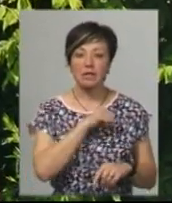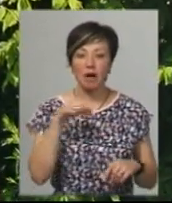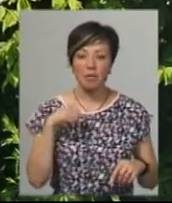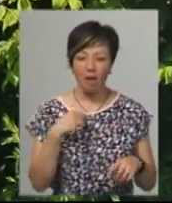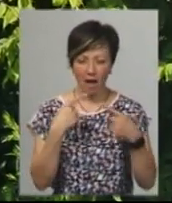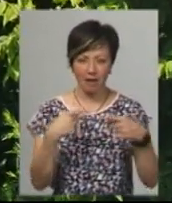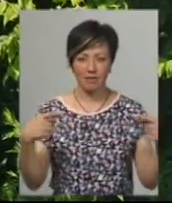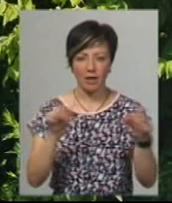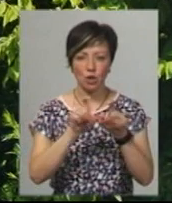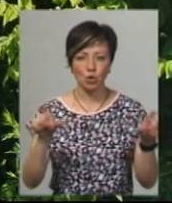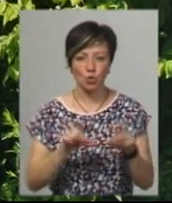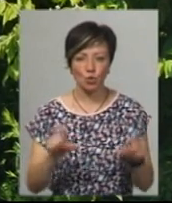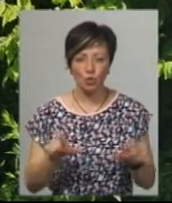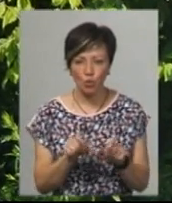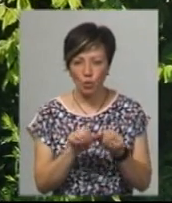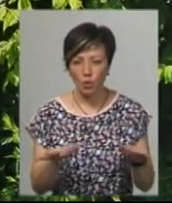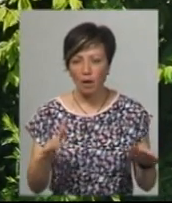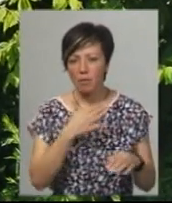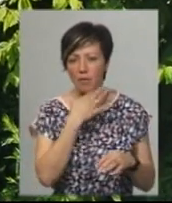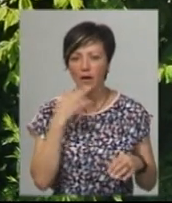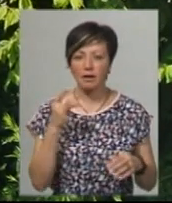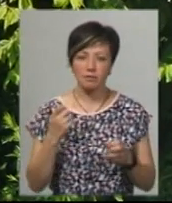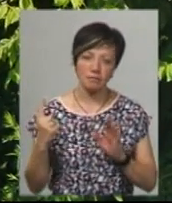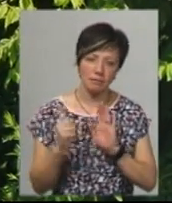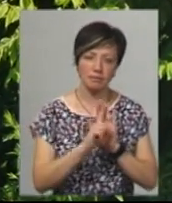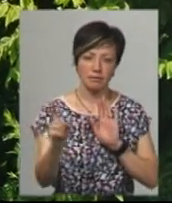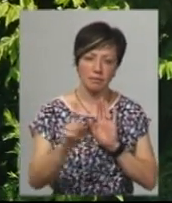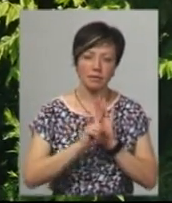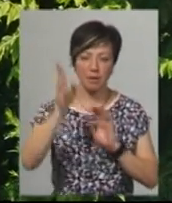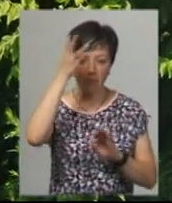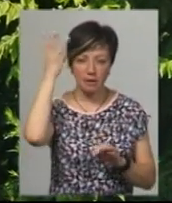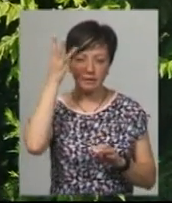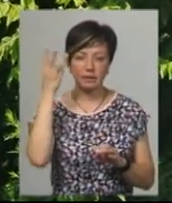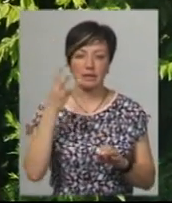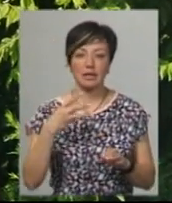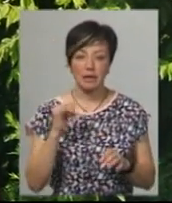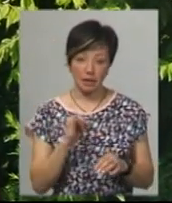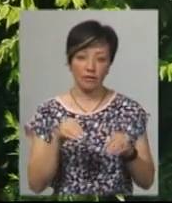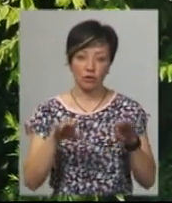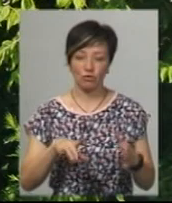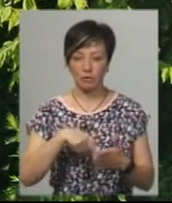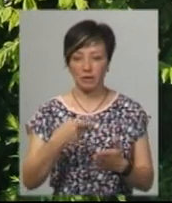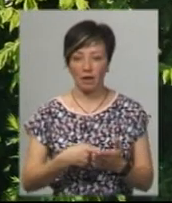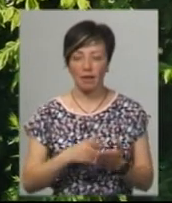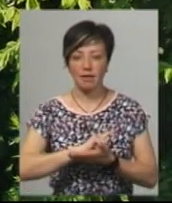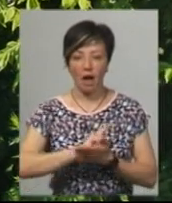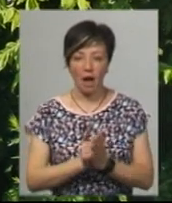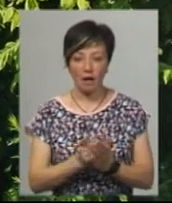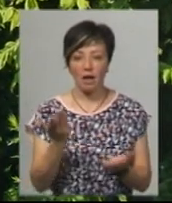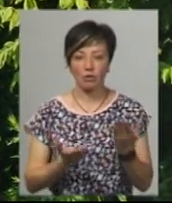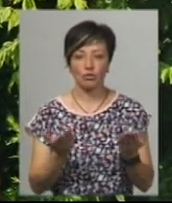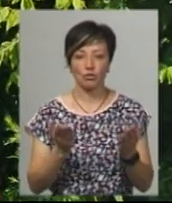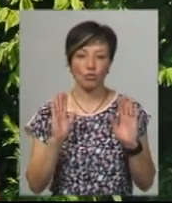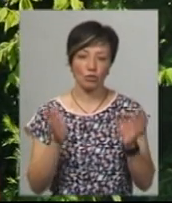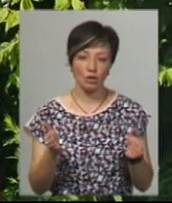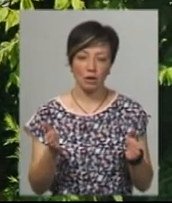інфраструктура. І багато разів приходиться їздити в Хмельницький. І заодно рішати питання нагальні, якщо там вже